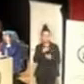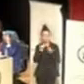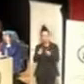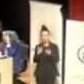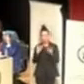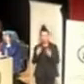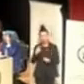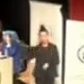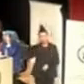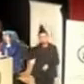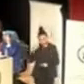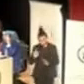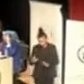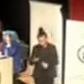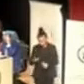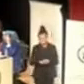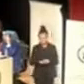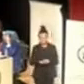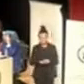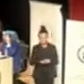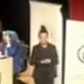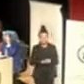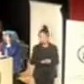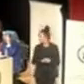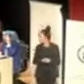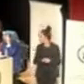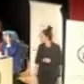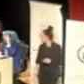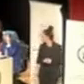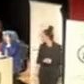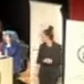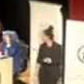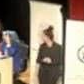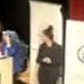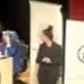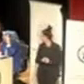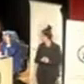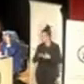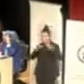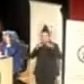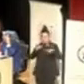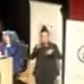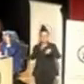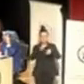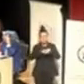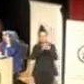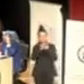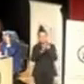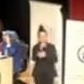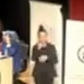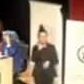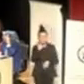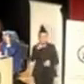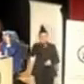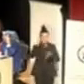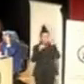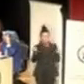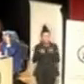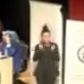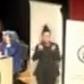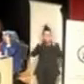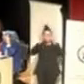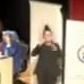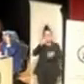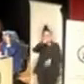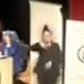adına kişiler iki dile birden maruz kalabilsinler. Aynı zamanda işaret dili öğrenmeye çalışan çok fazla bir